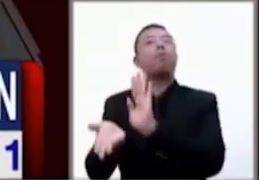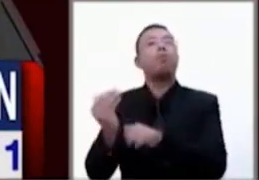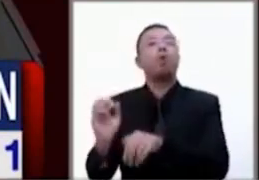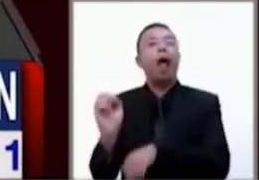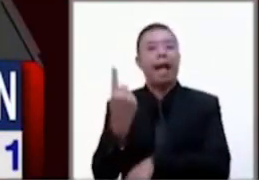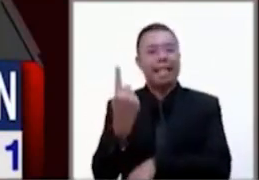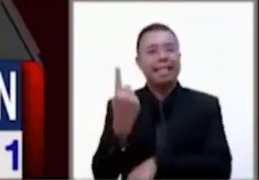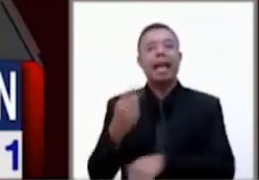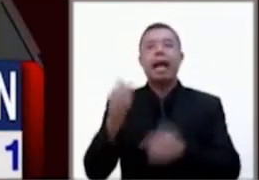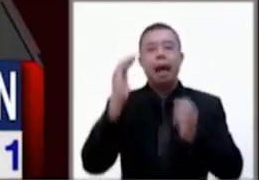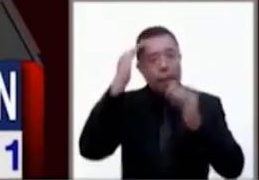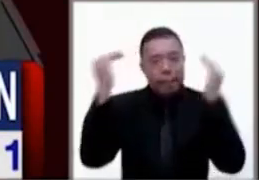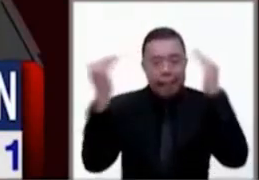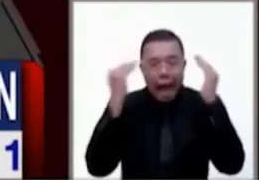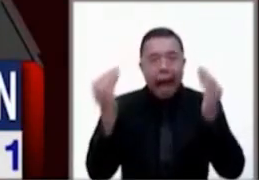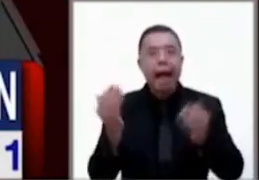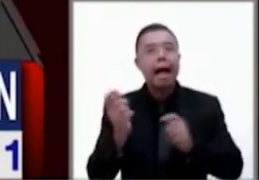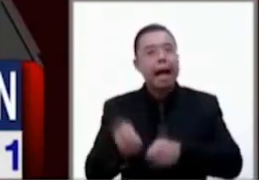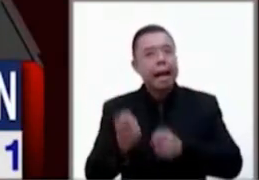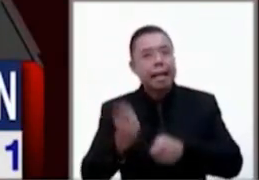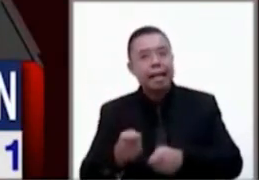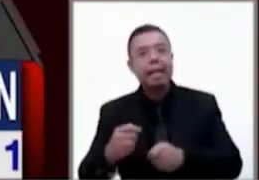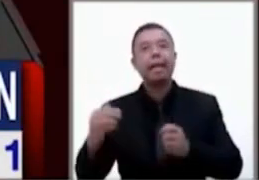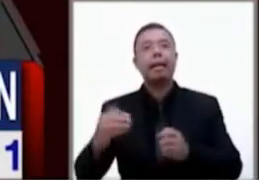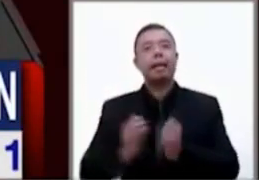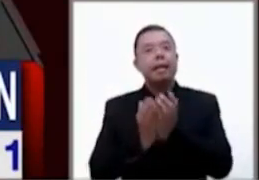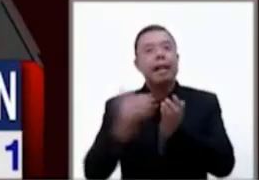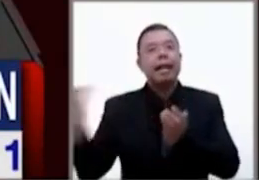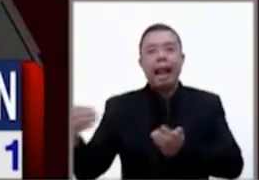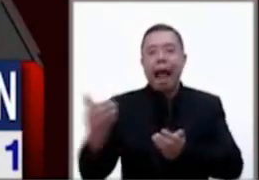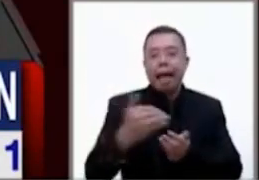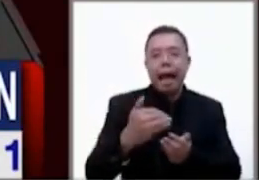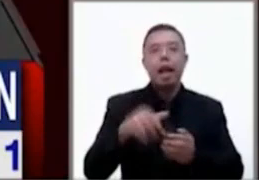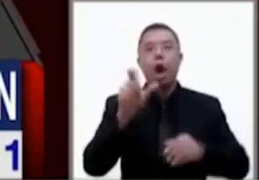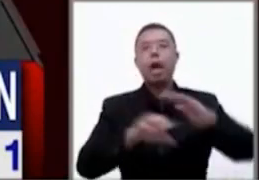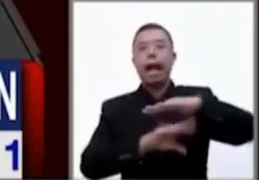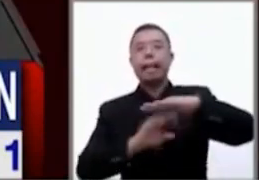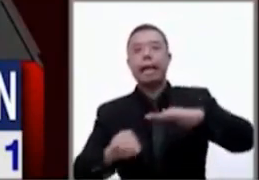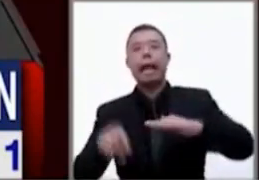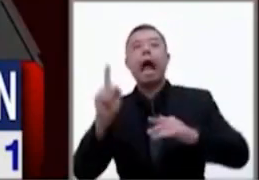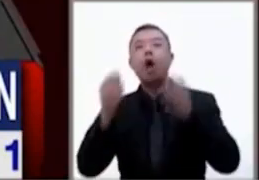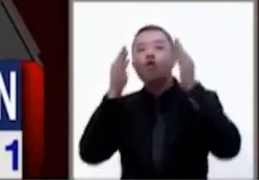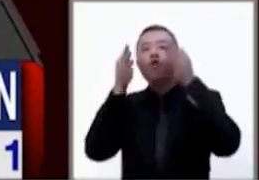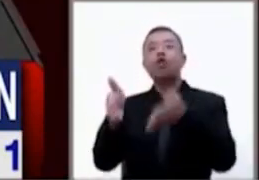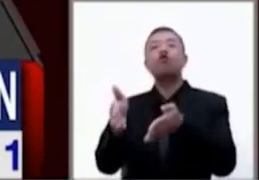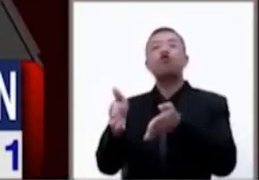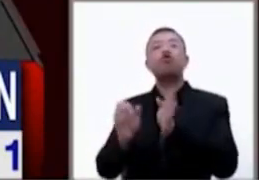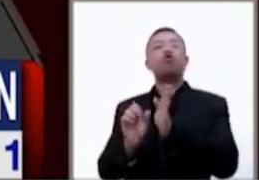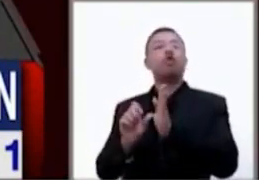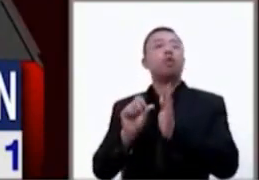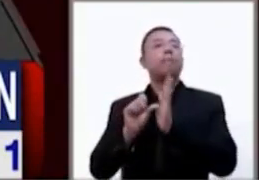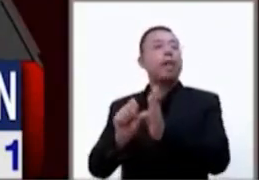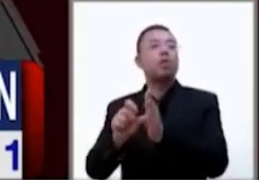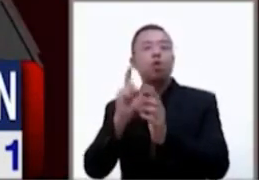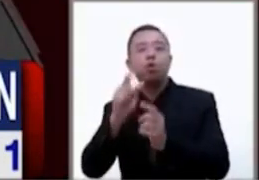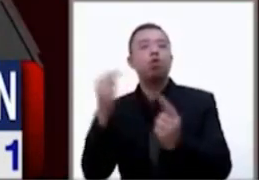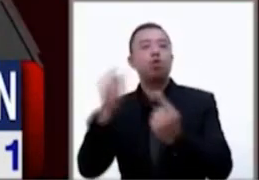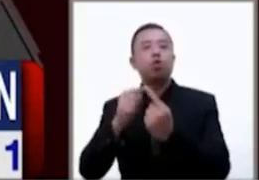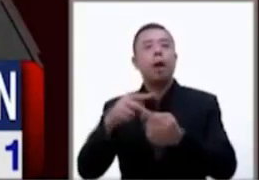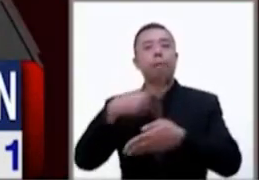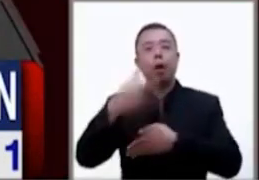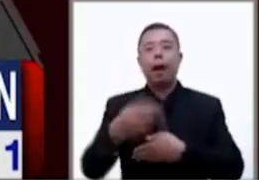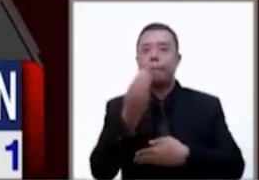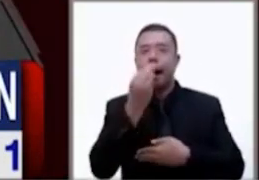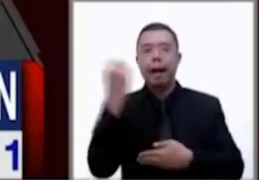Petani, nelayan, peternak, masyarakat adat harus menjadi bagian utama dari program pengadaan pangan nasional.